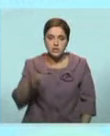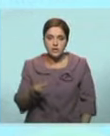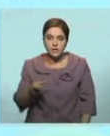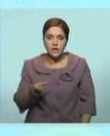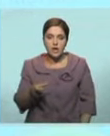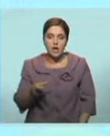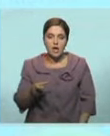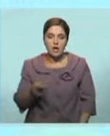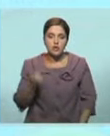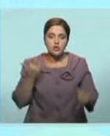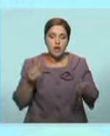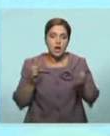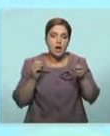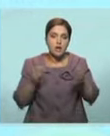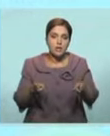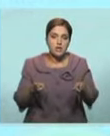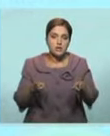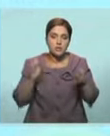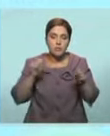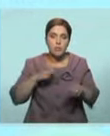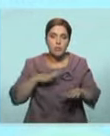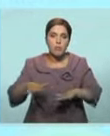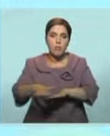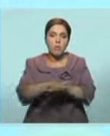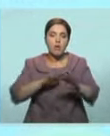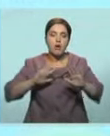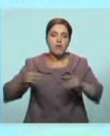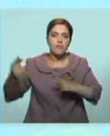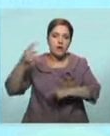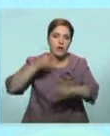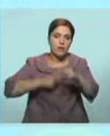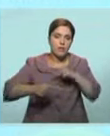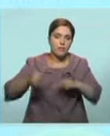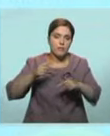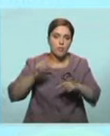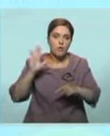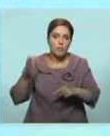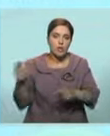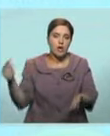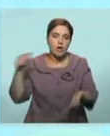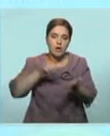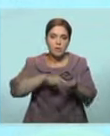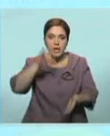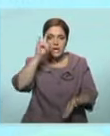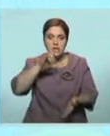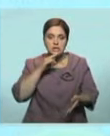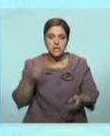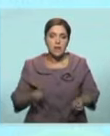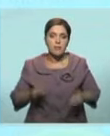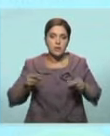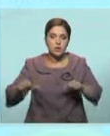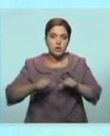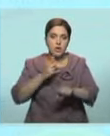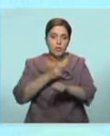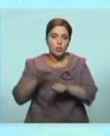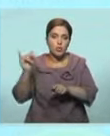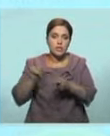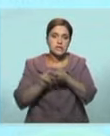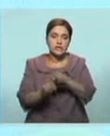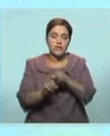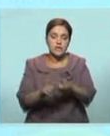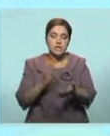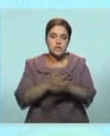Поэтому серьезным вызовом для региона может стать массовое возвращение этих людей, террористов, которые имеют связи с